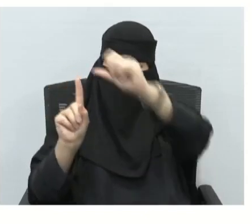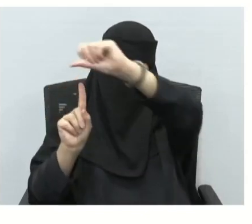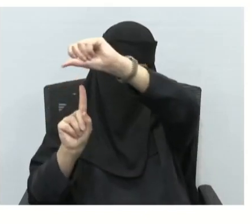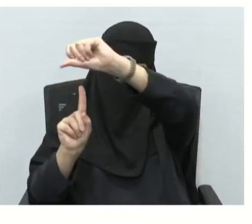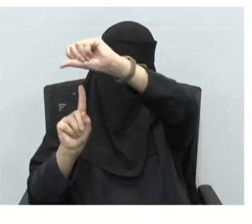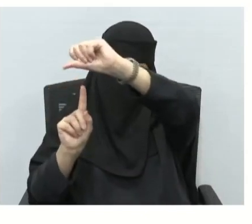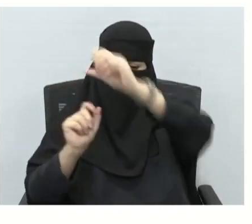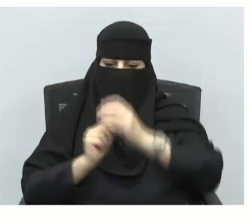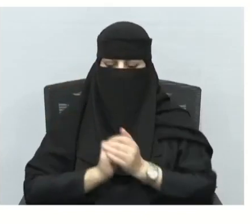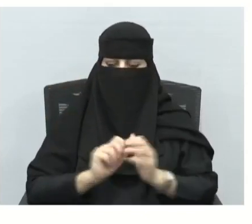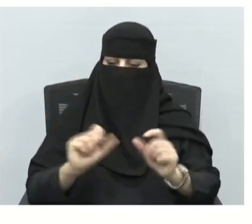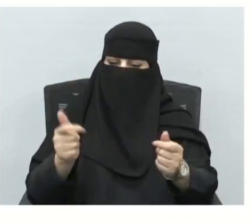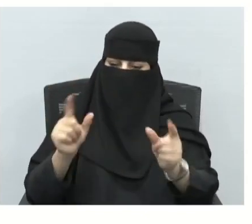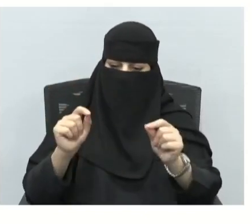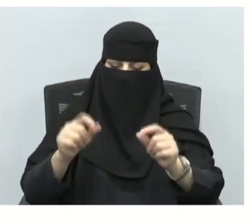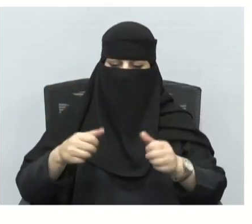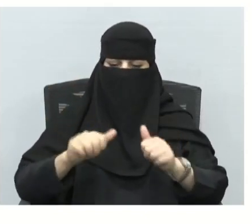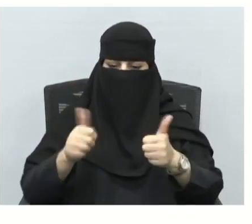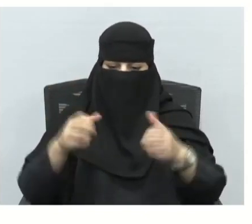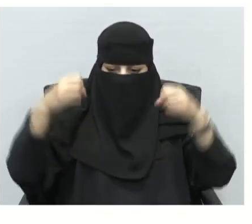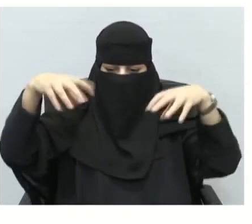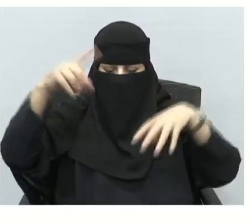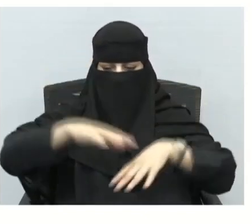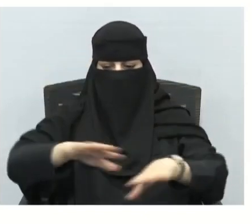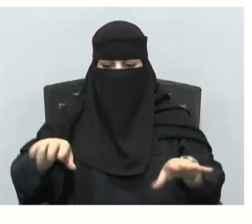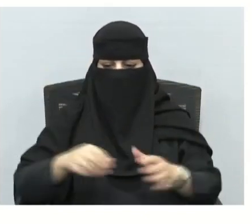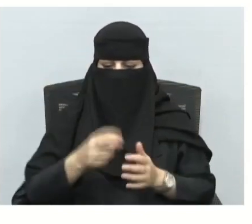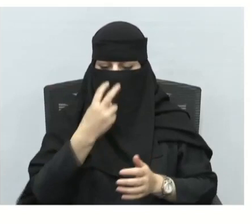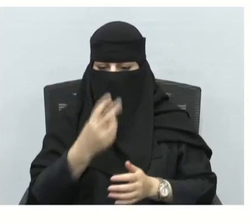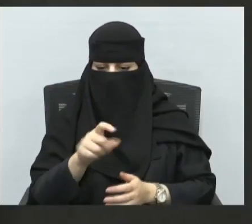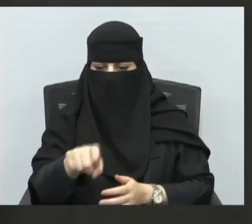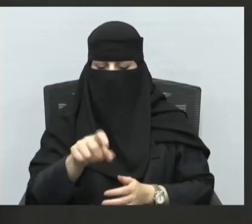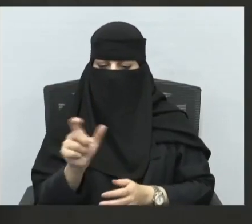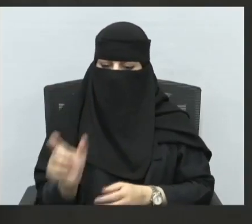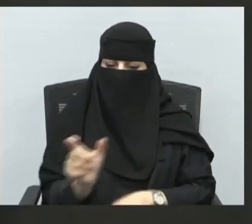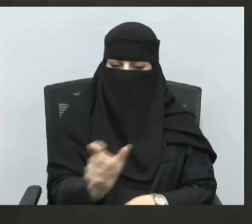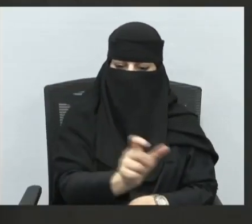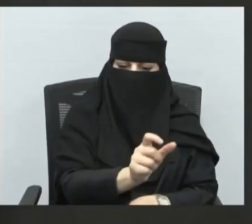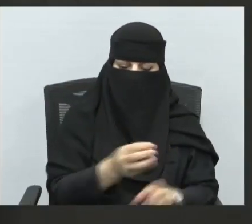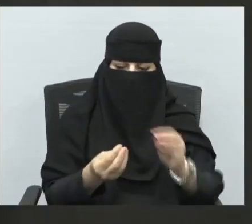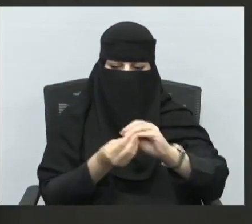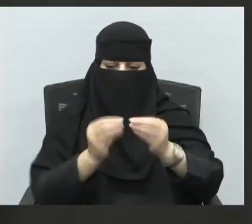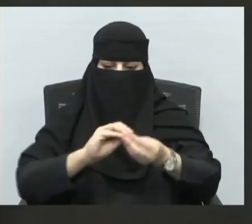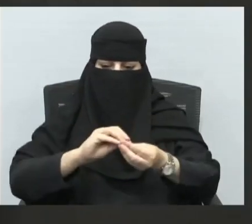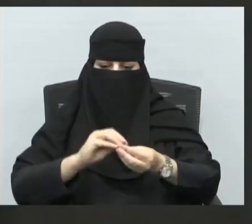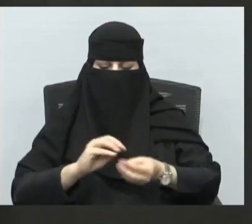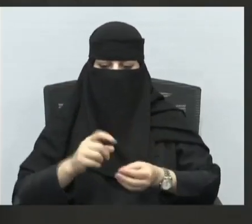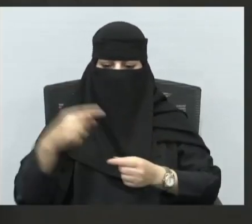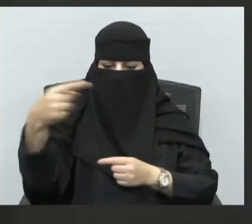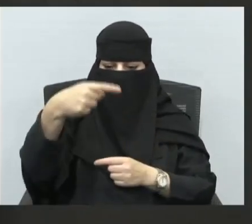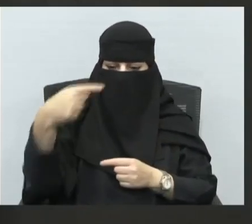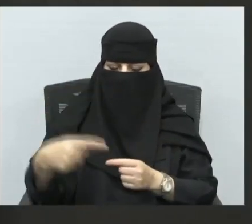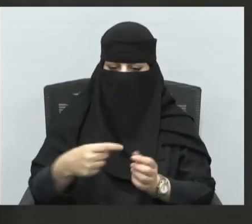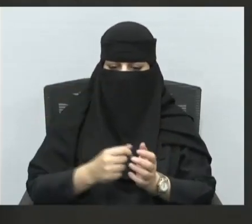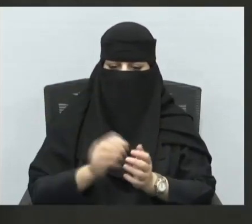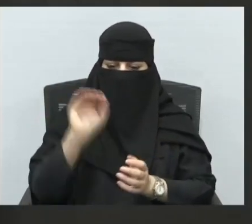ارتب ممتاز بارك الله فيكم دعونا ننظر الان الى الكلمات الملونه وحركه كل